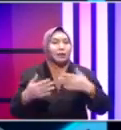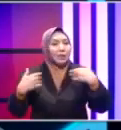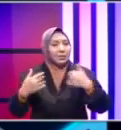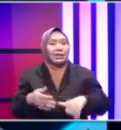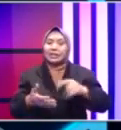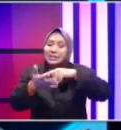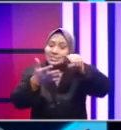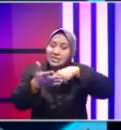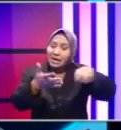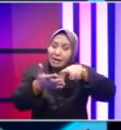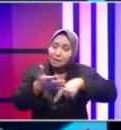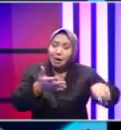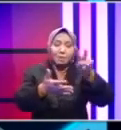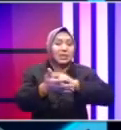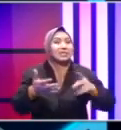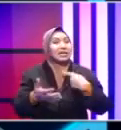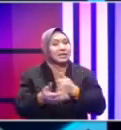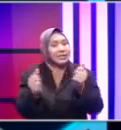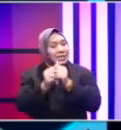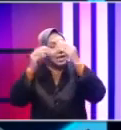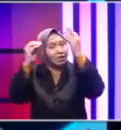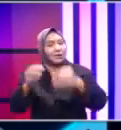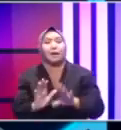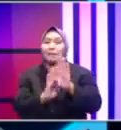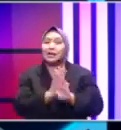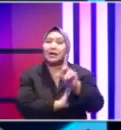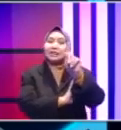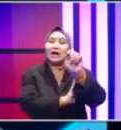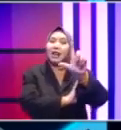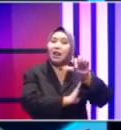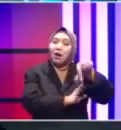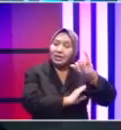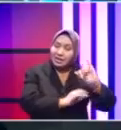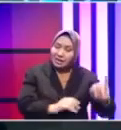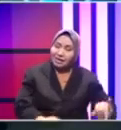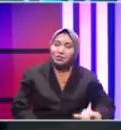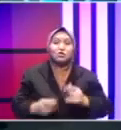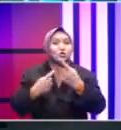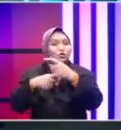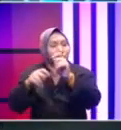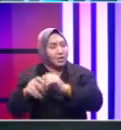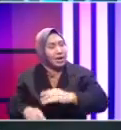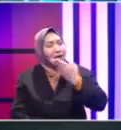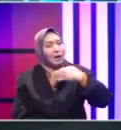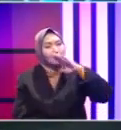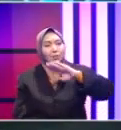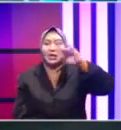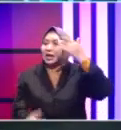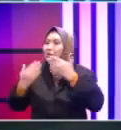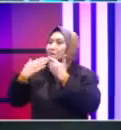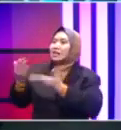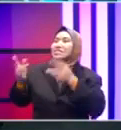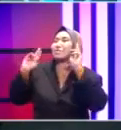kita saya mah bacaa gitu dengan guru yakni kita bertolak ke Solo sama Coba ngomong alhamdulillah alhamdulillah Terima kasih